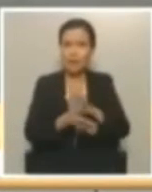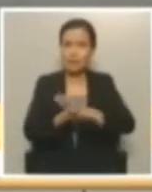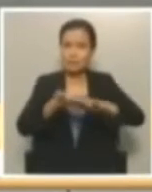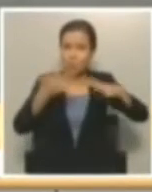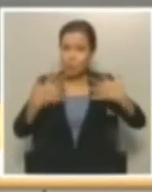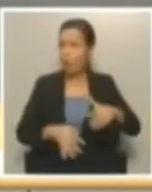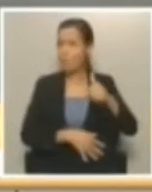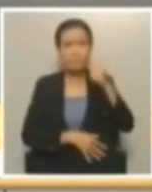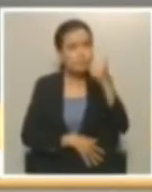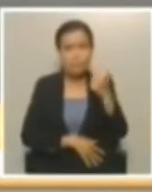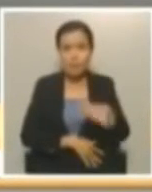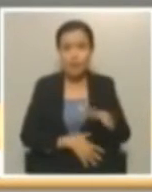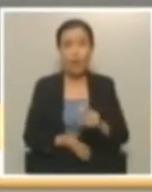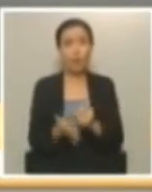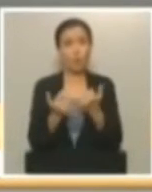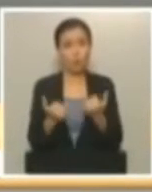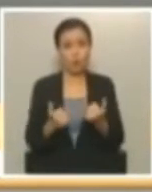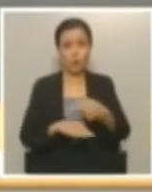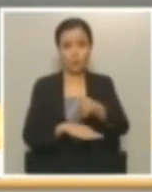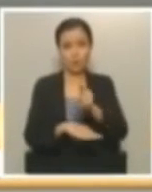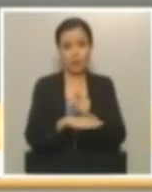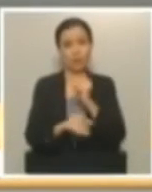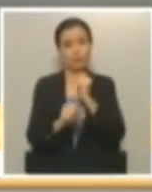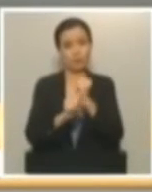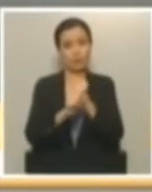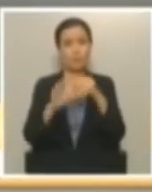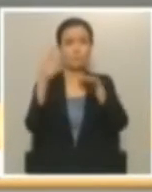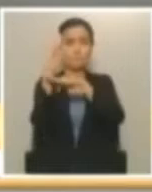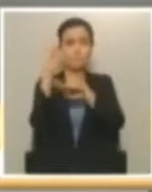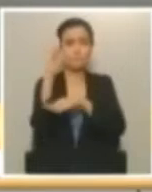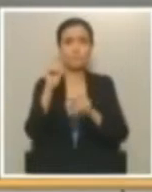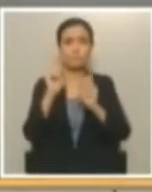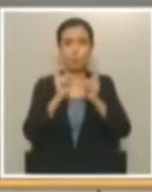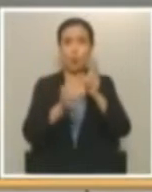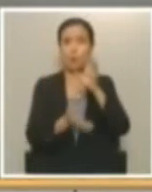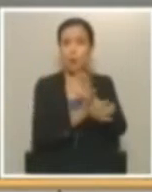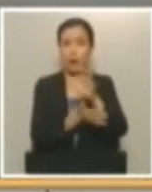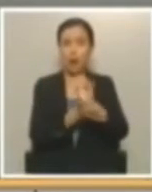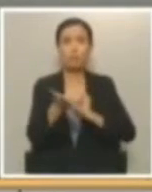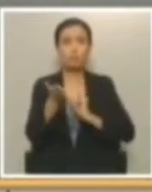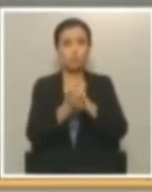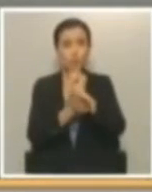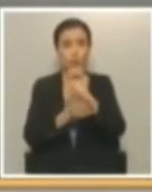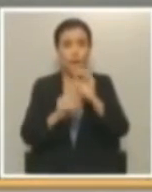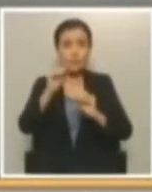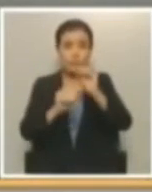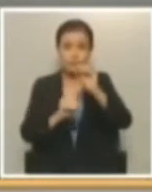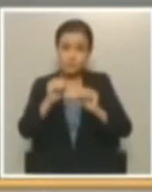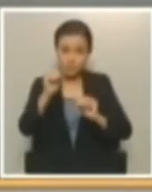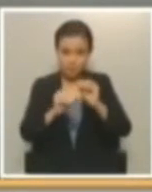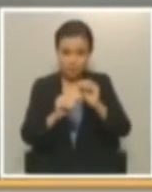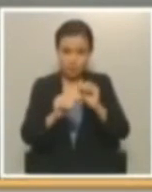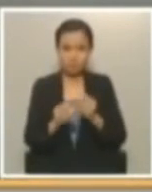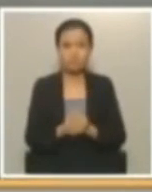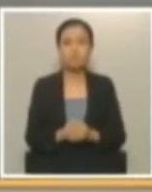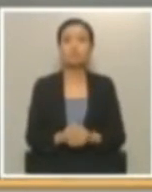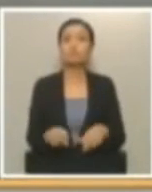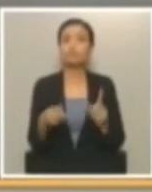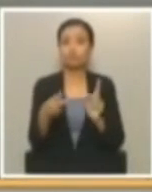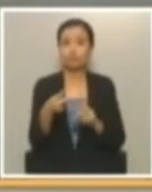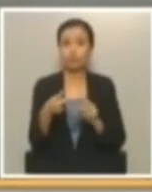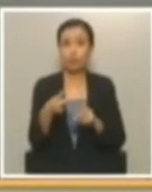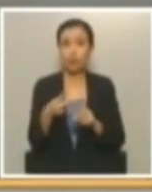วไม่ได้ซึ่งวันนี้ท่านประธานก็ดำเนินการตามข้อบังคับนี้ครับก็ได้จัดไว้ประการที่สอง